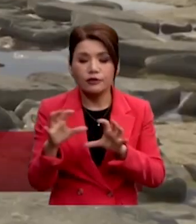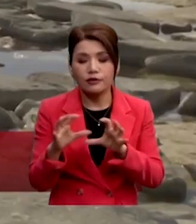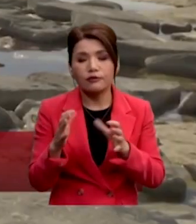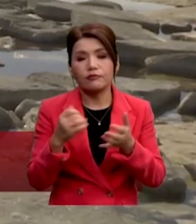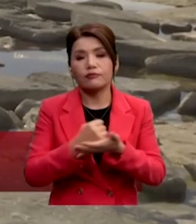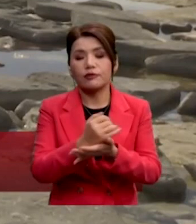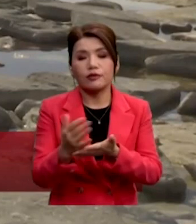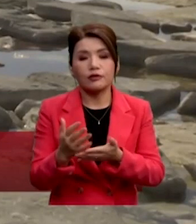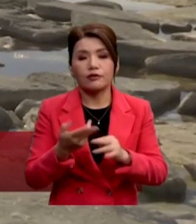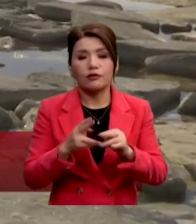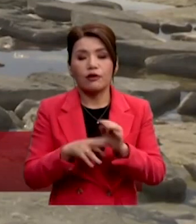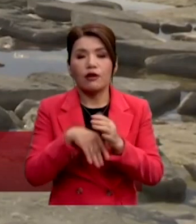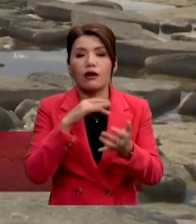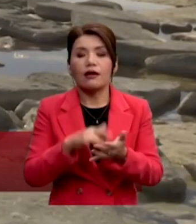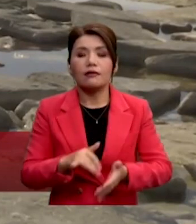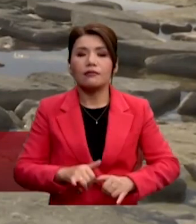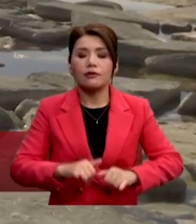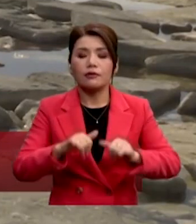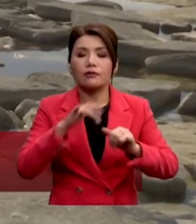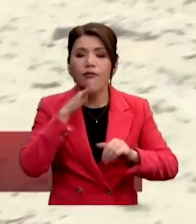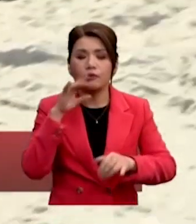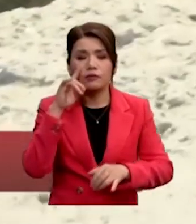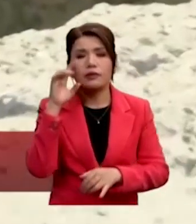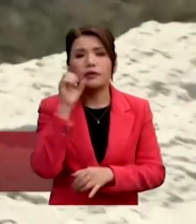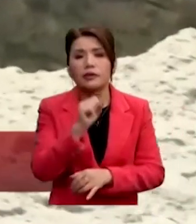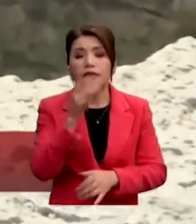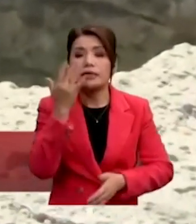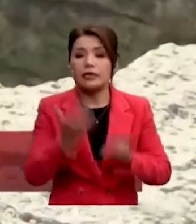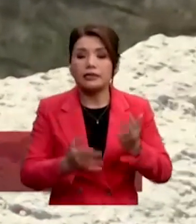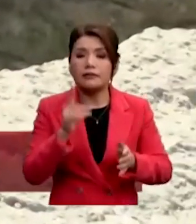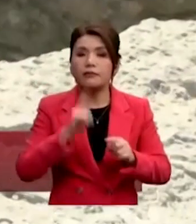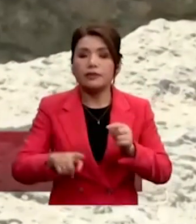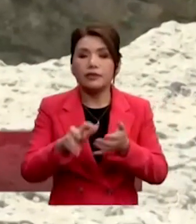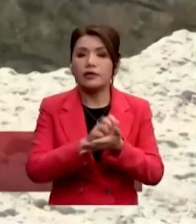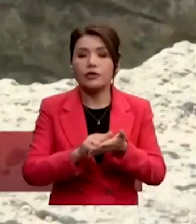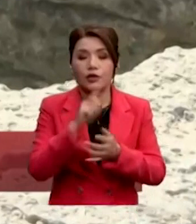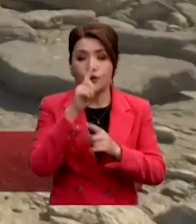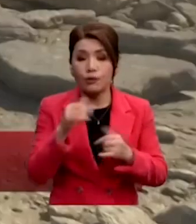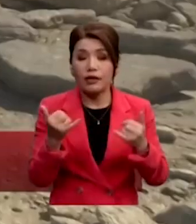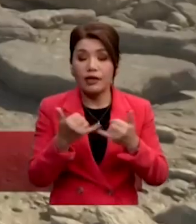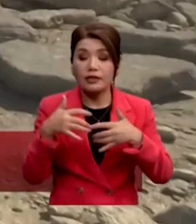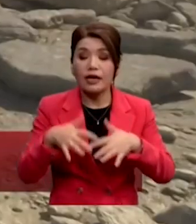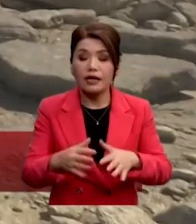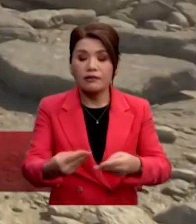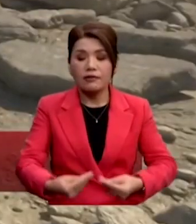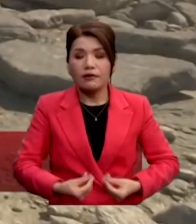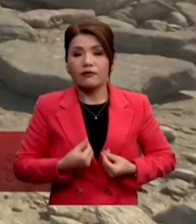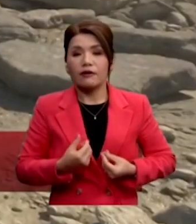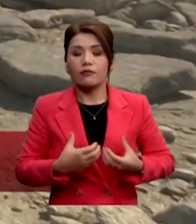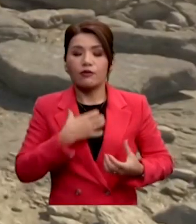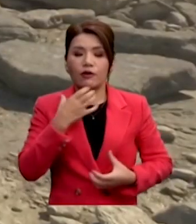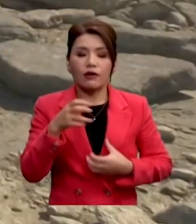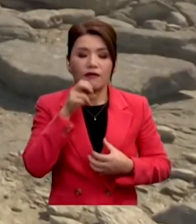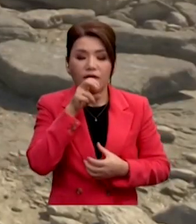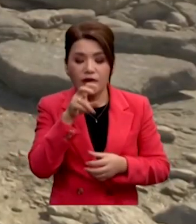Қаланы қаптаған кеміргіштер туристердің де көзіне түсері анық. Тезірек шара қолданбаса, келген қонақ кәсіпкерден алған әсерін емес, қаптаған